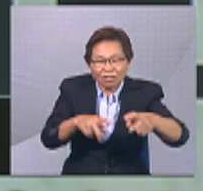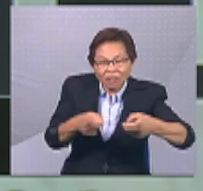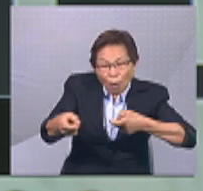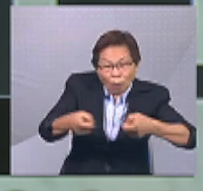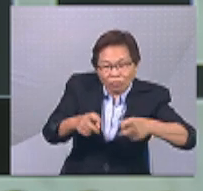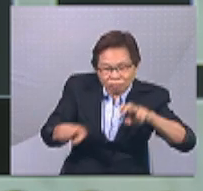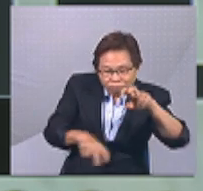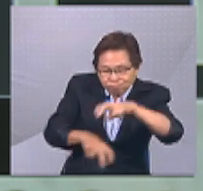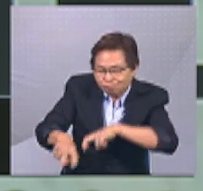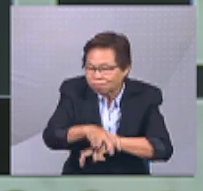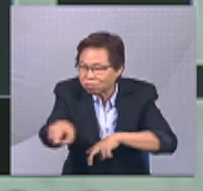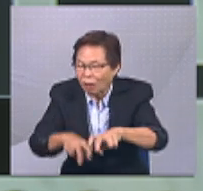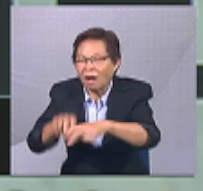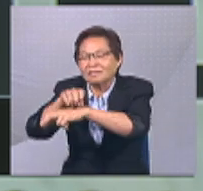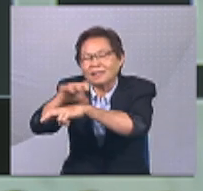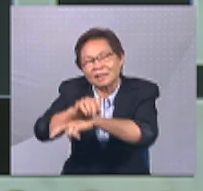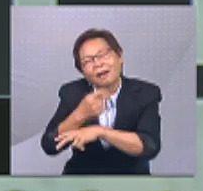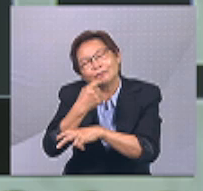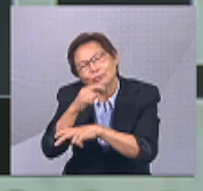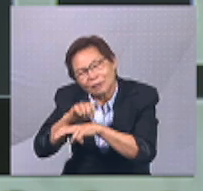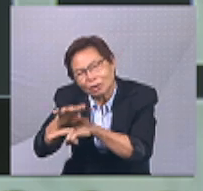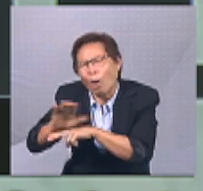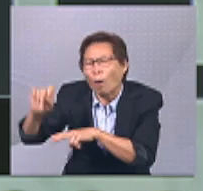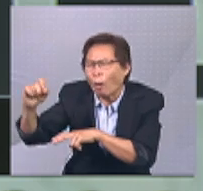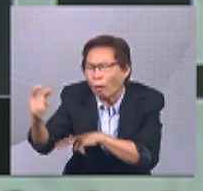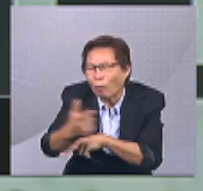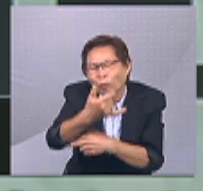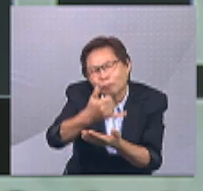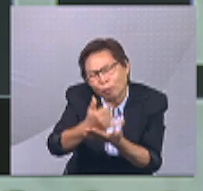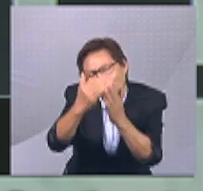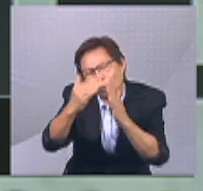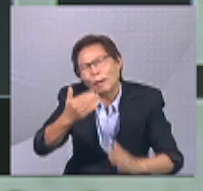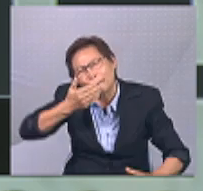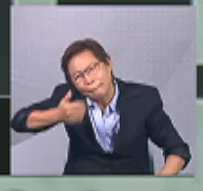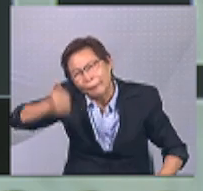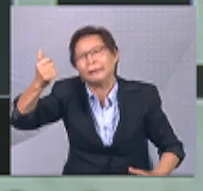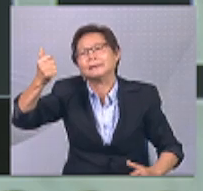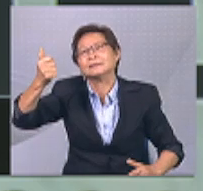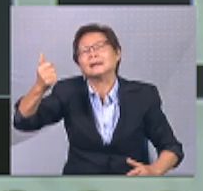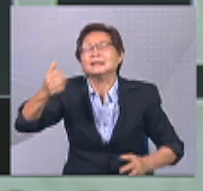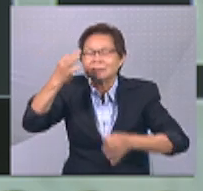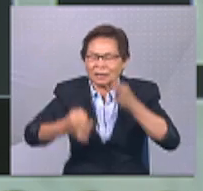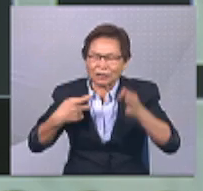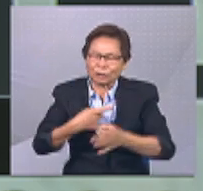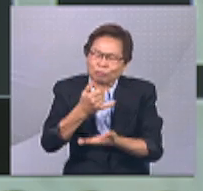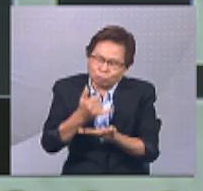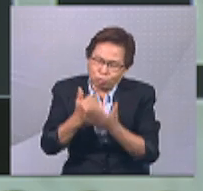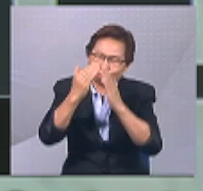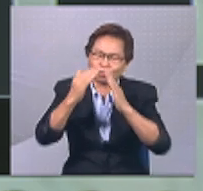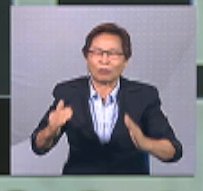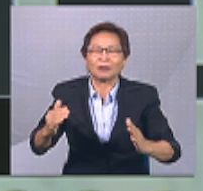pergerakan itu yang kita nasihatkan semua duduk di rumah kalau sebaik mungkin. Dan jadi kalau kita duduk di rumah,